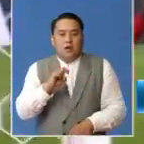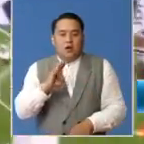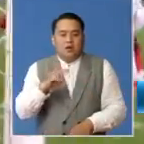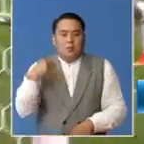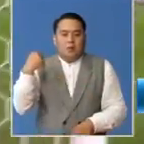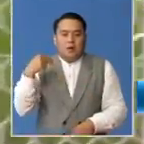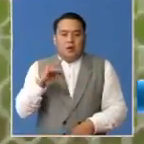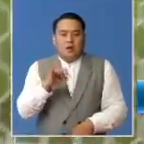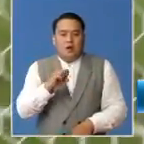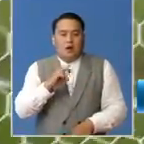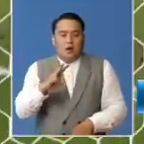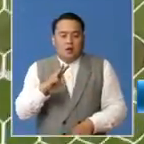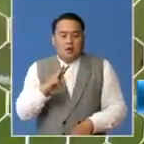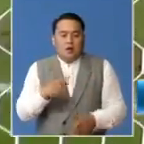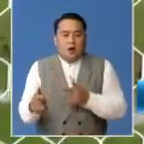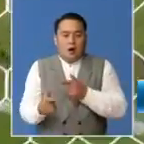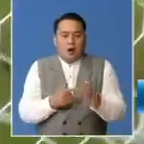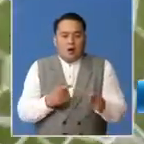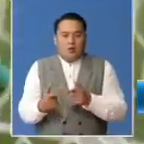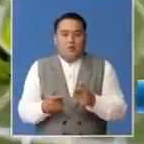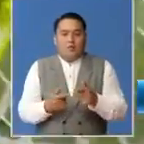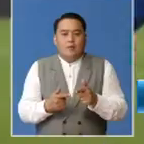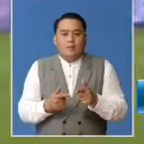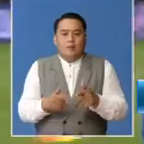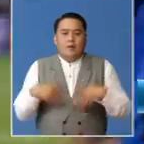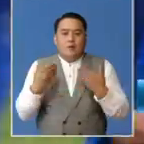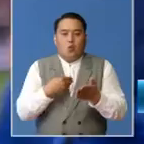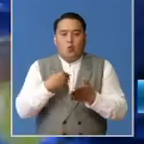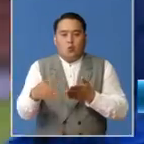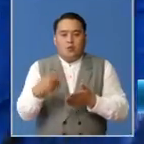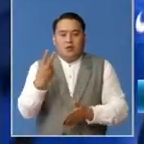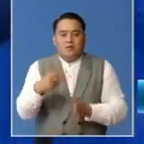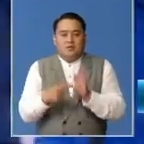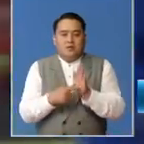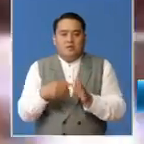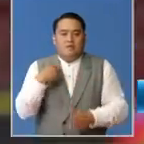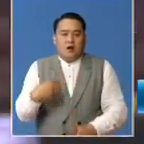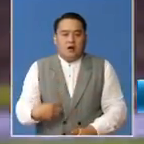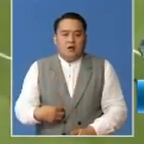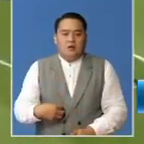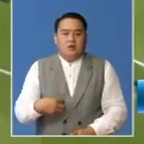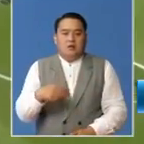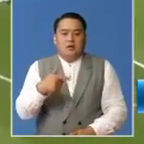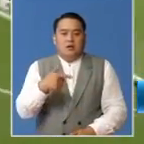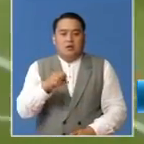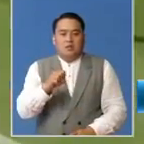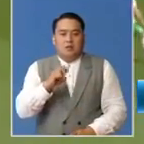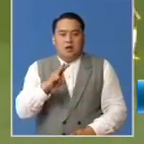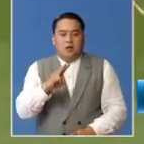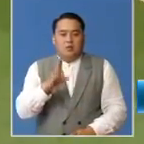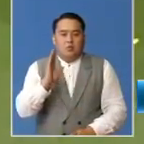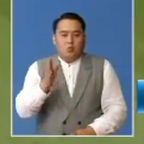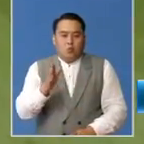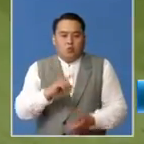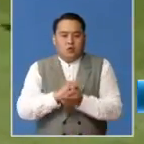президент «Реала» Флорентино Перес лично вступил с инициативой по приобретению 27-летнего французского футболиста. Ожидается, что Гризман